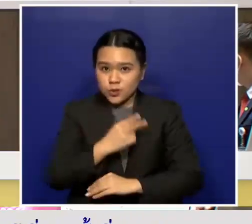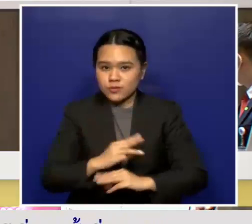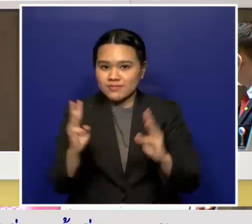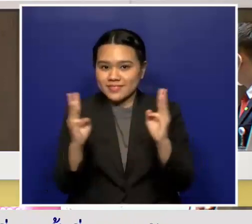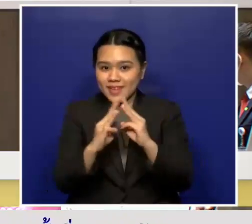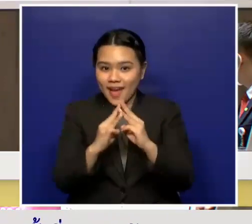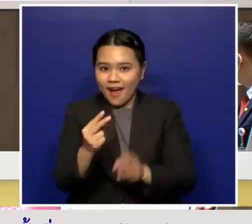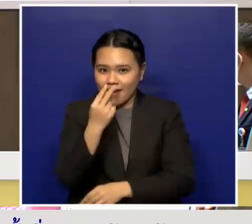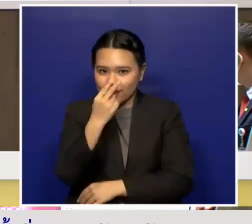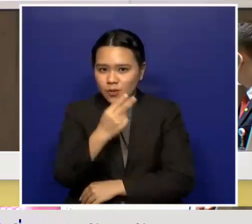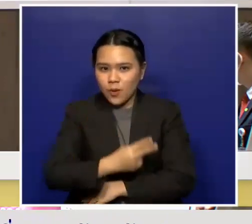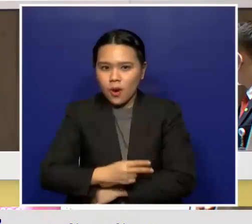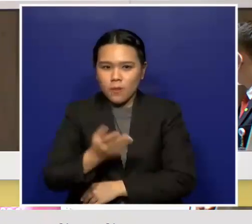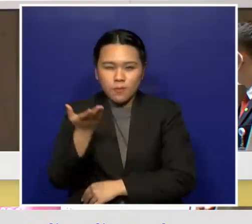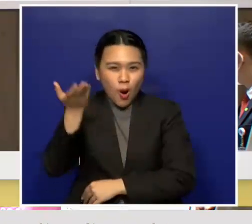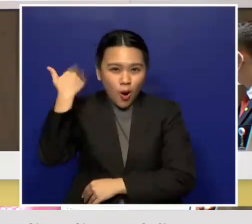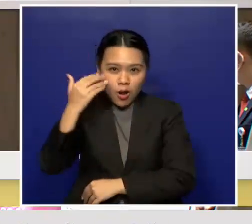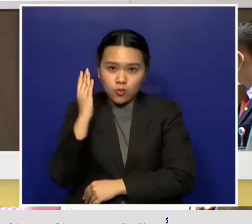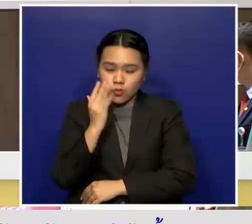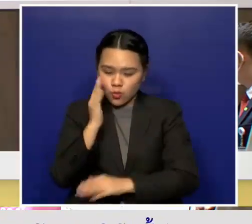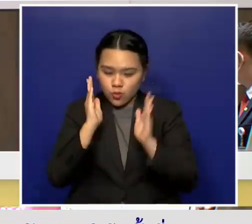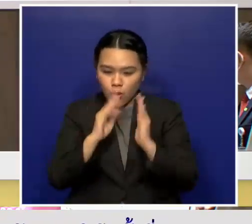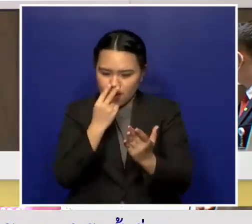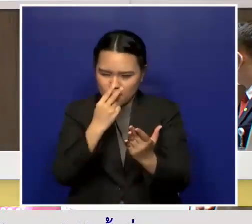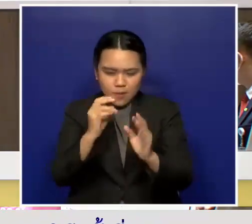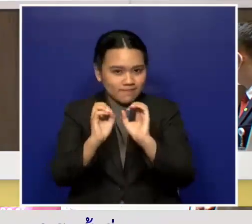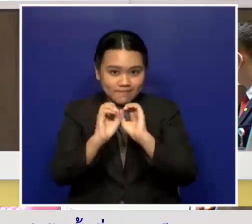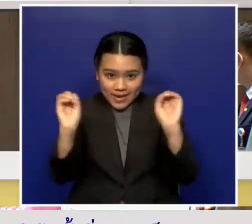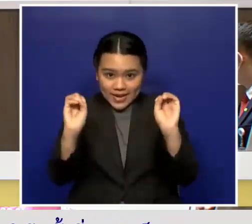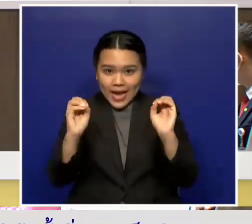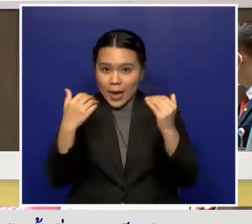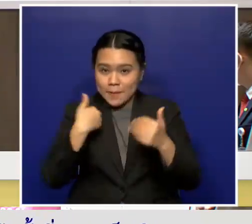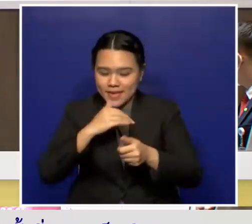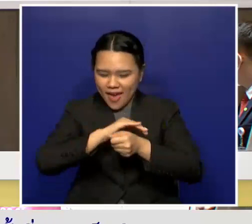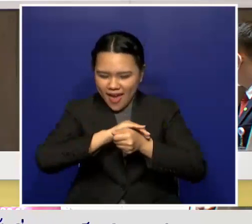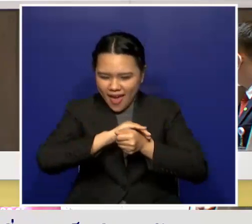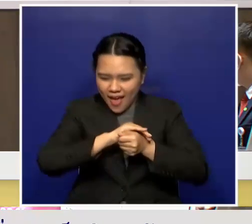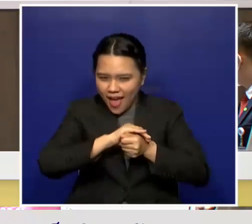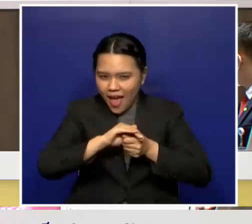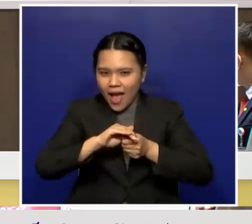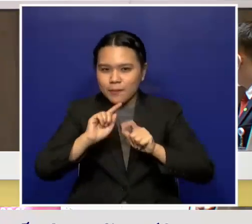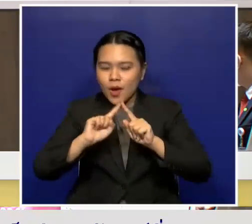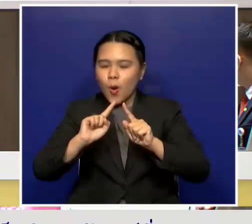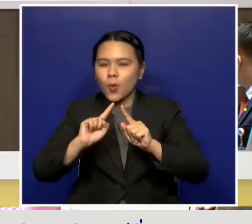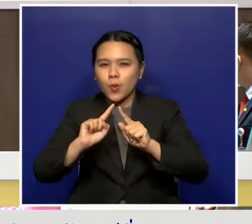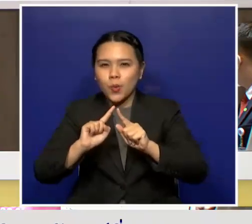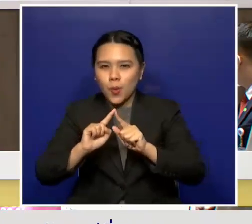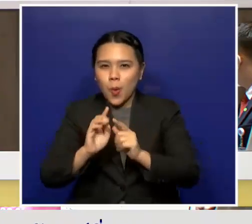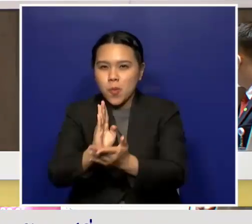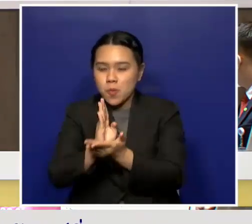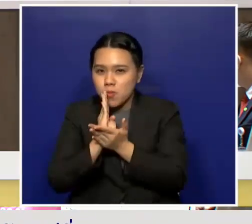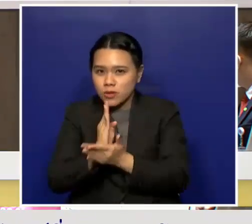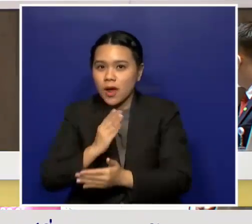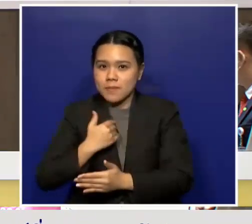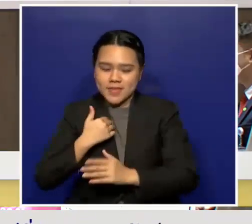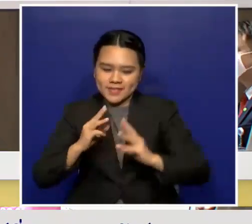ใครเห็นปรากฏว่ามีการซุกซ่อนแต่ว่าเดชะบุญนะพระสยามเทวาธิราชยังศักดิ์สิทธิ์ให้ผมได้สัญญ